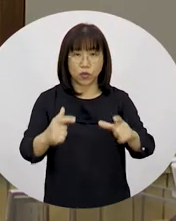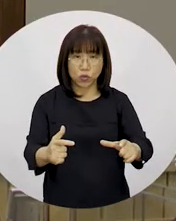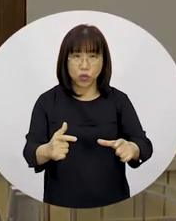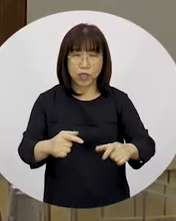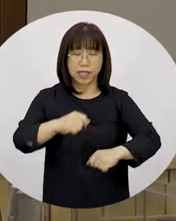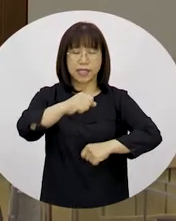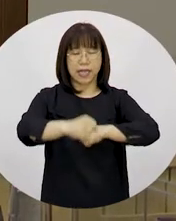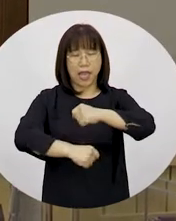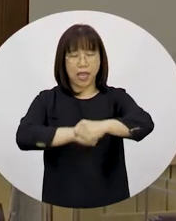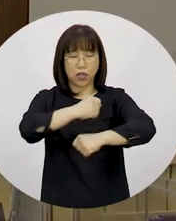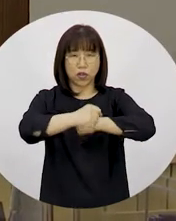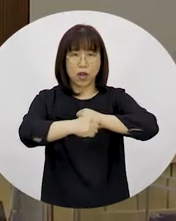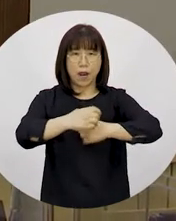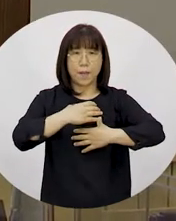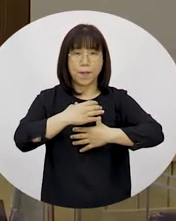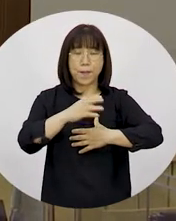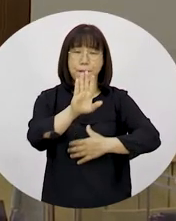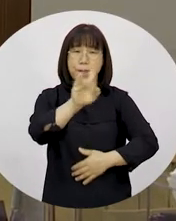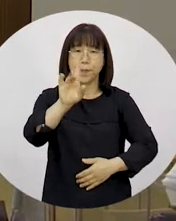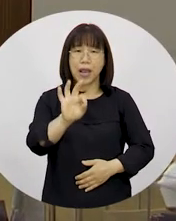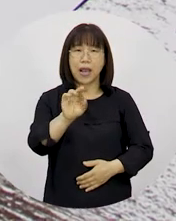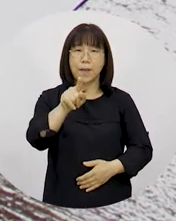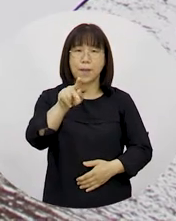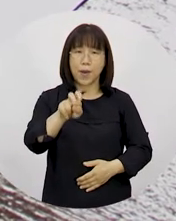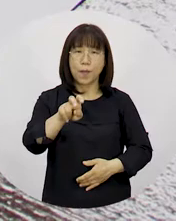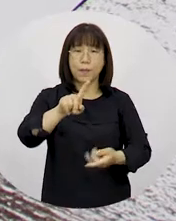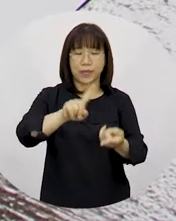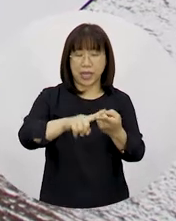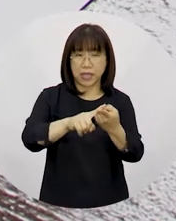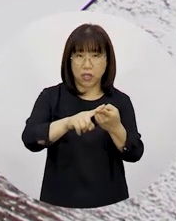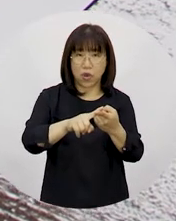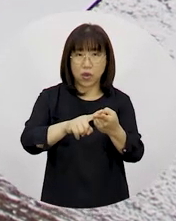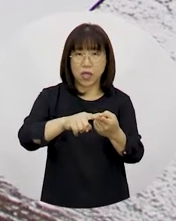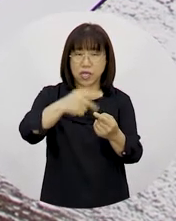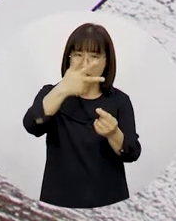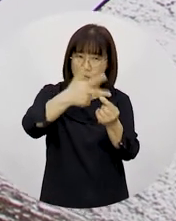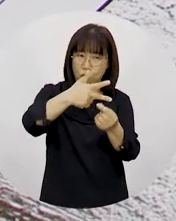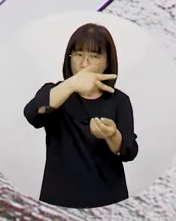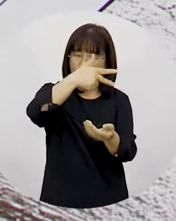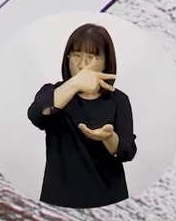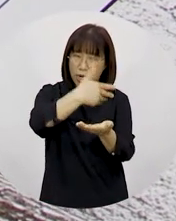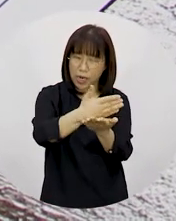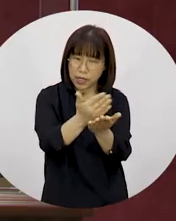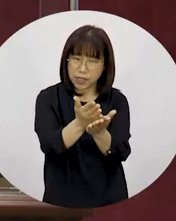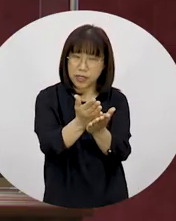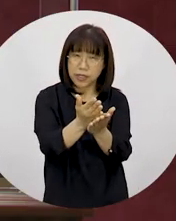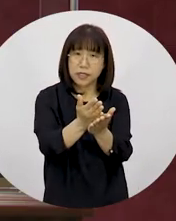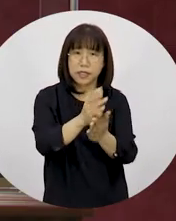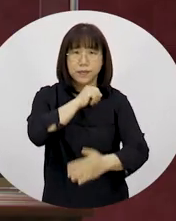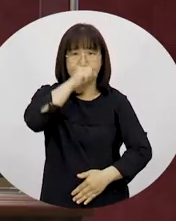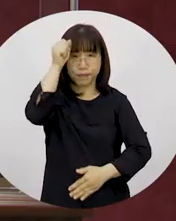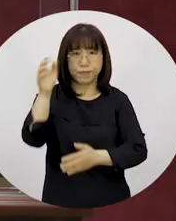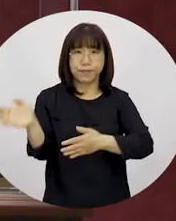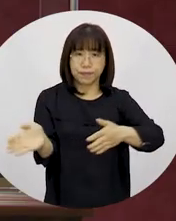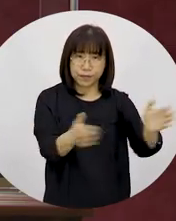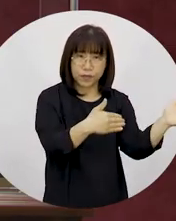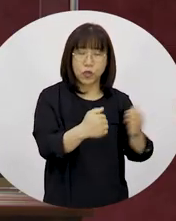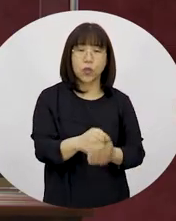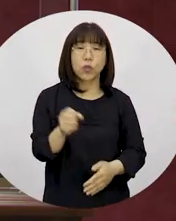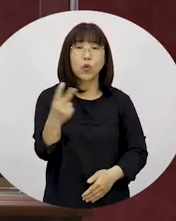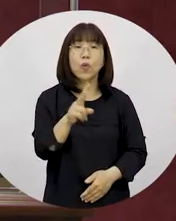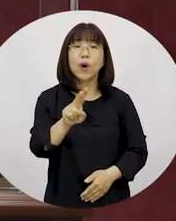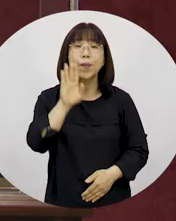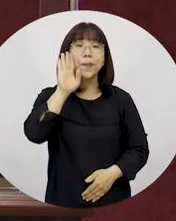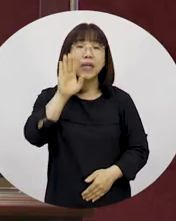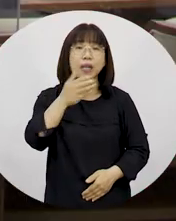강서구 자율방범대 설치 및 지원에 관한 조례 일부개정조례안 등 7권의 않 거니 가결 됐습니다 또